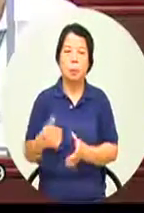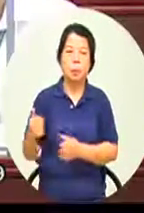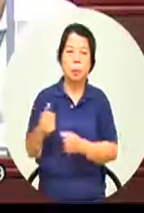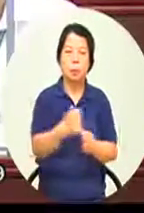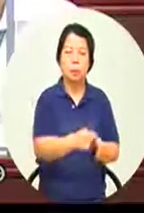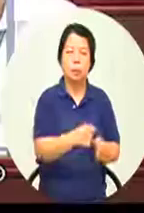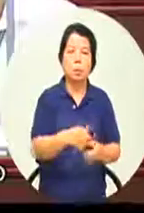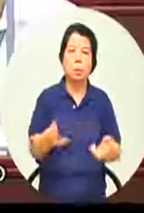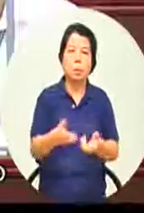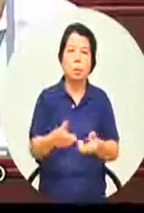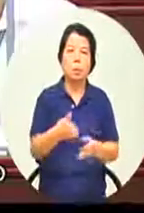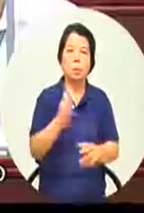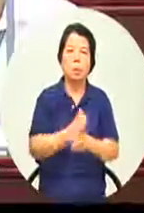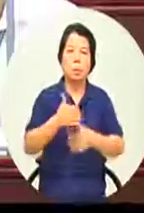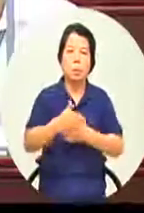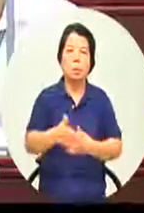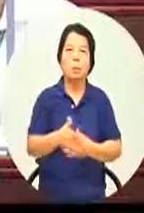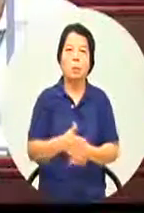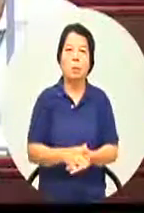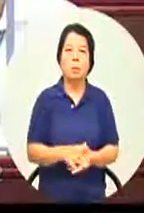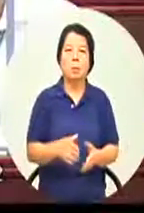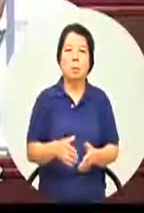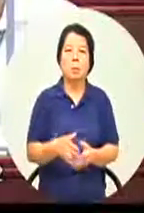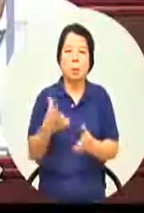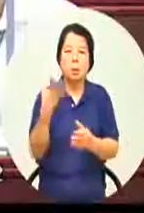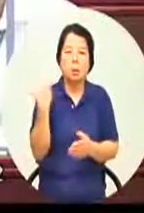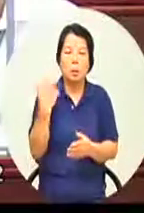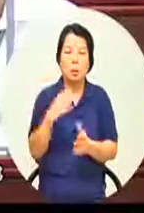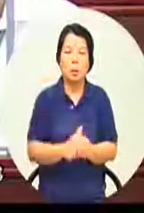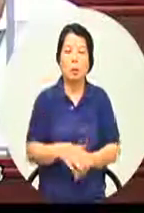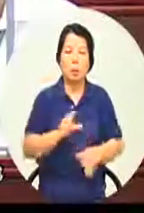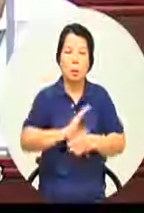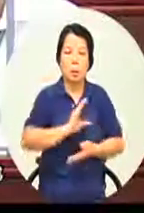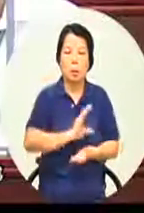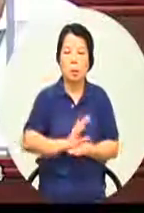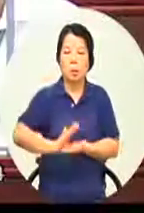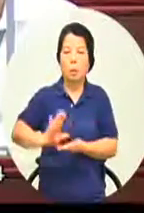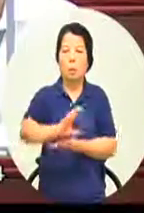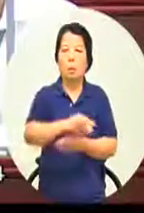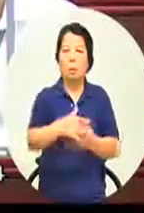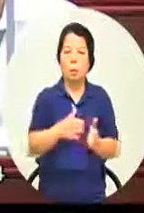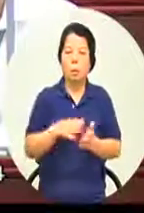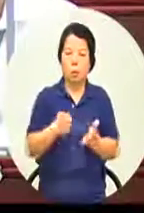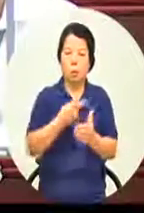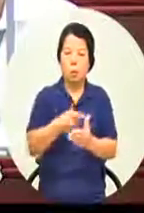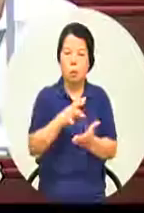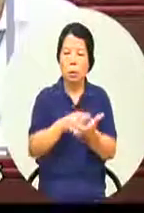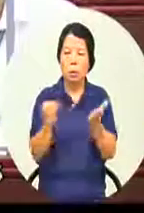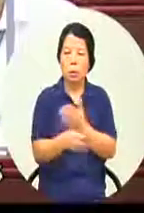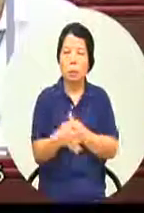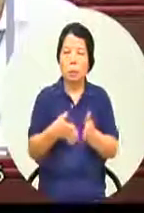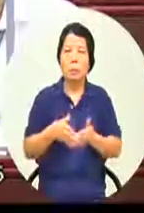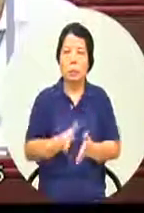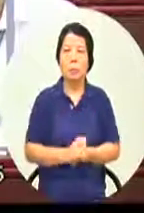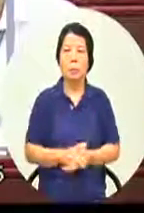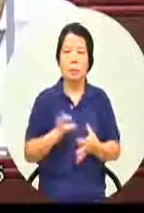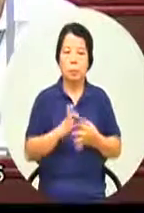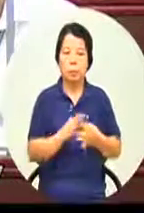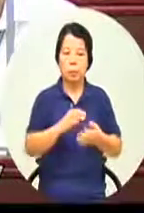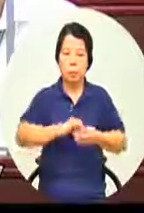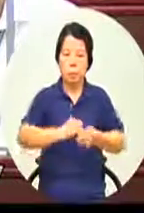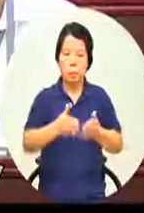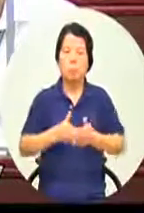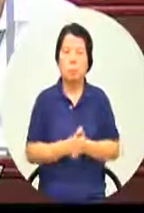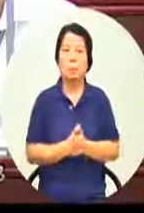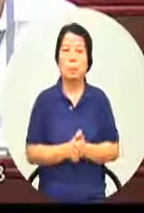过程里面哈，是会将原来的那个路边停车格给先移除了哈。那所以我们必须要事先